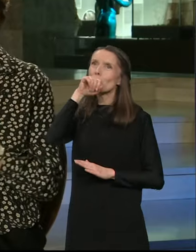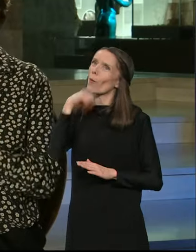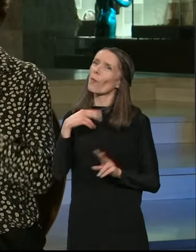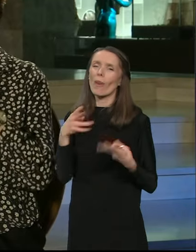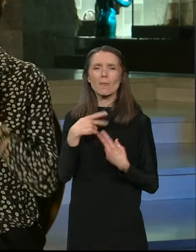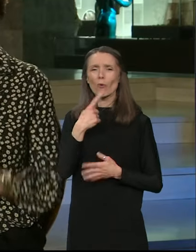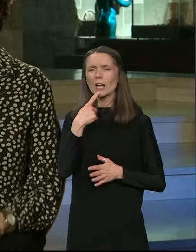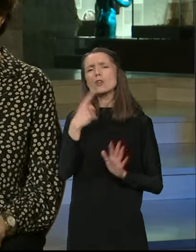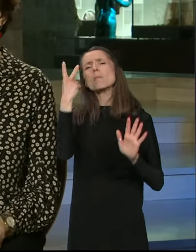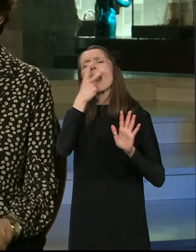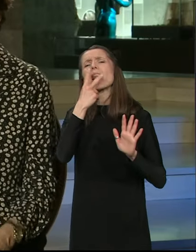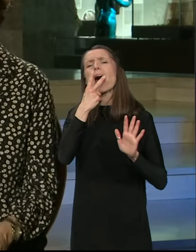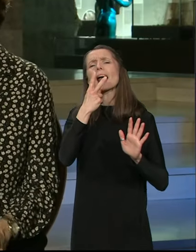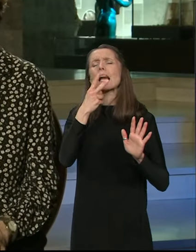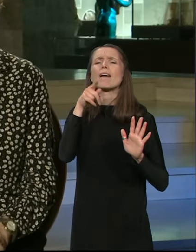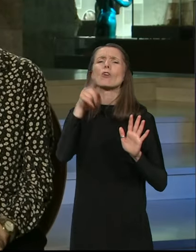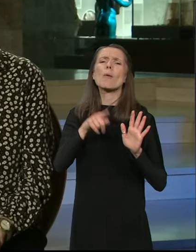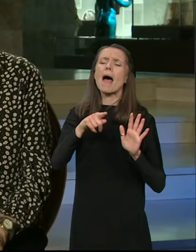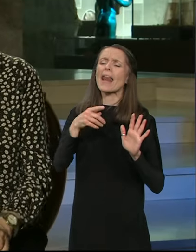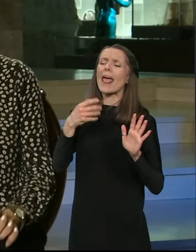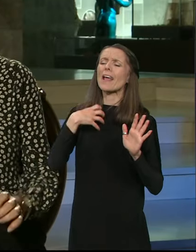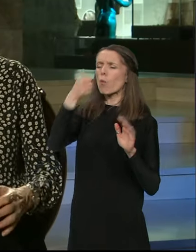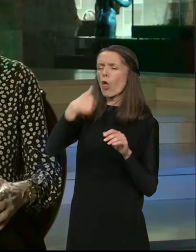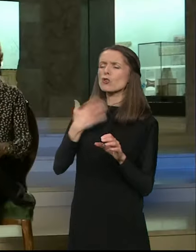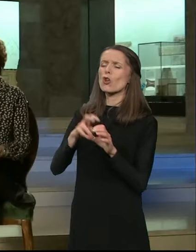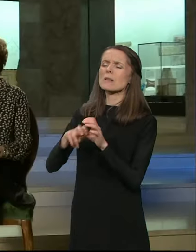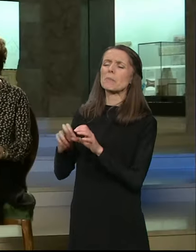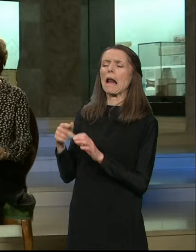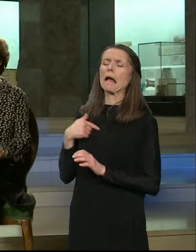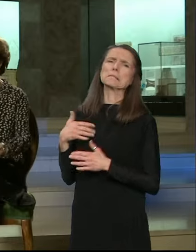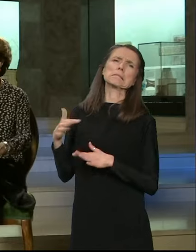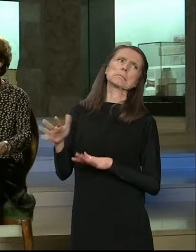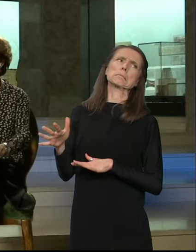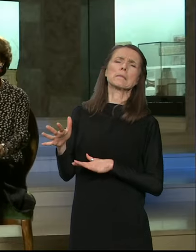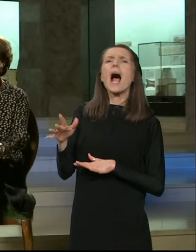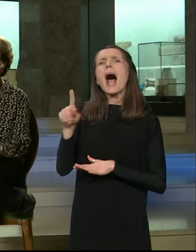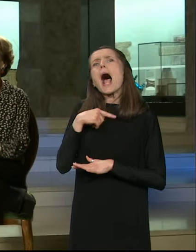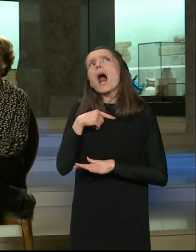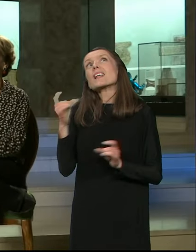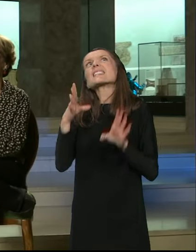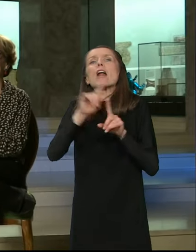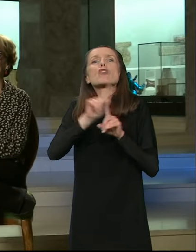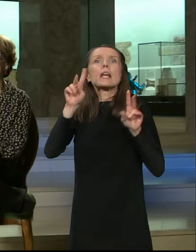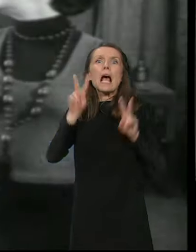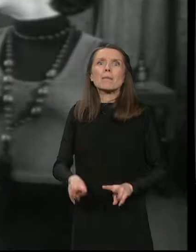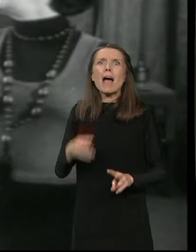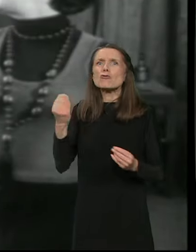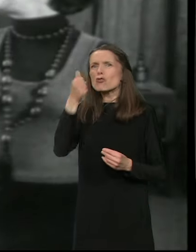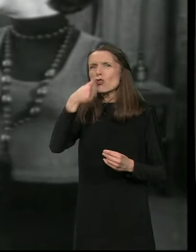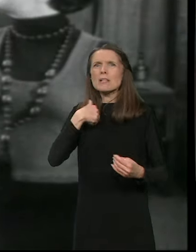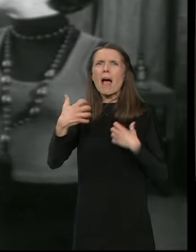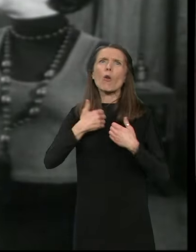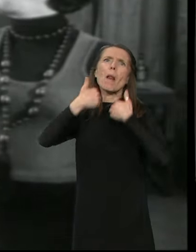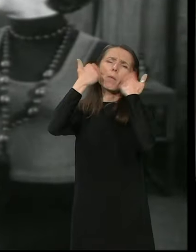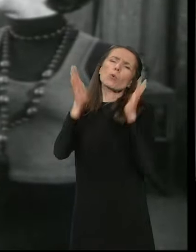one koje nisu bile u tom domu. Ali srećom nisu bile baš nikad neka bruka, eto da to kažem.